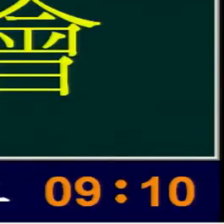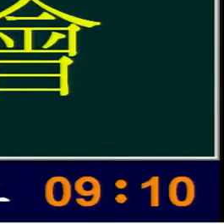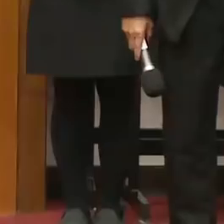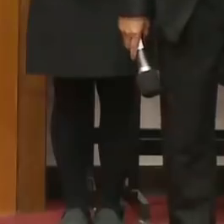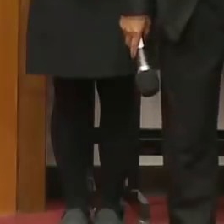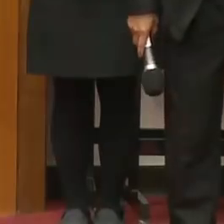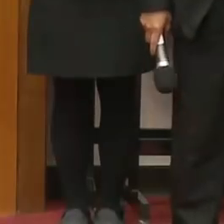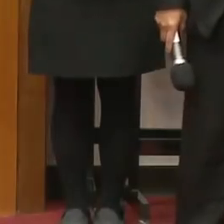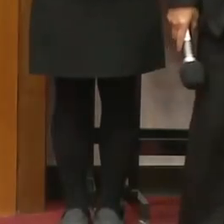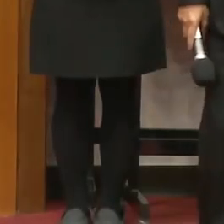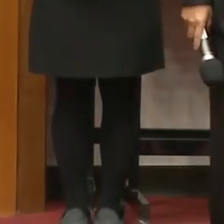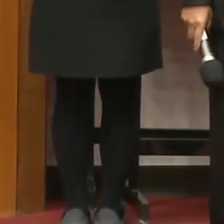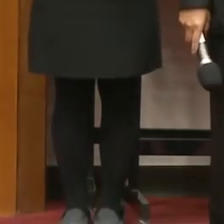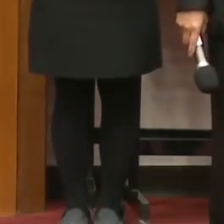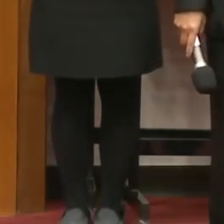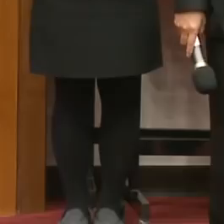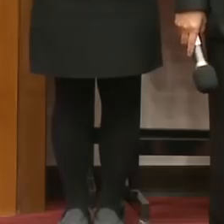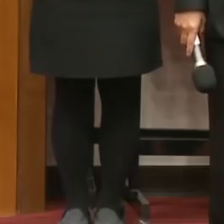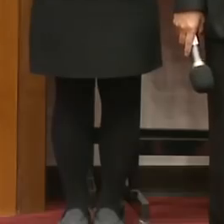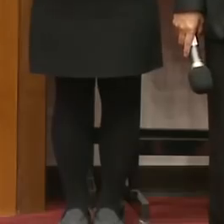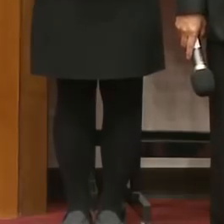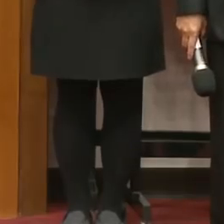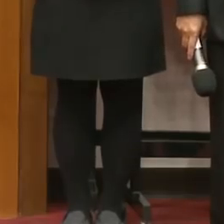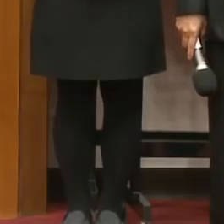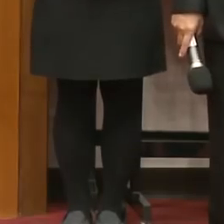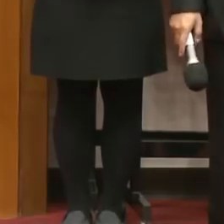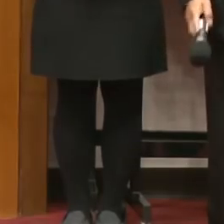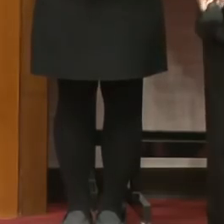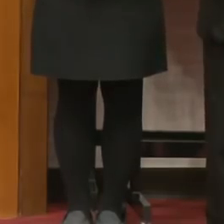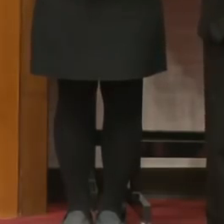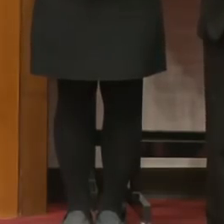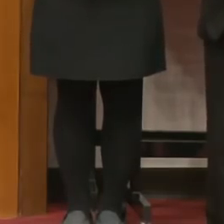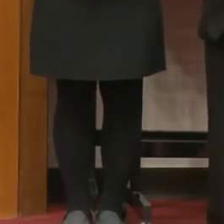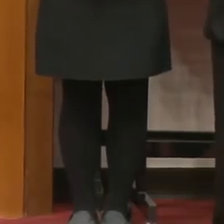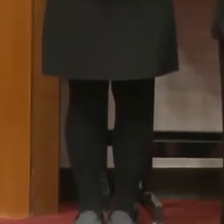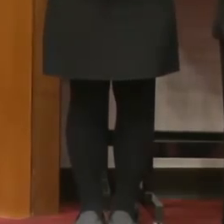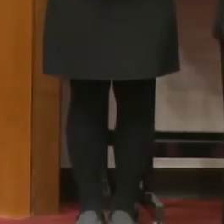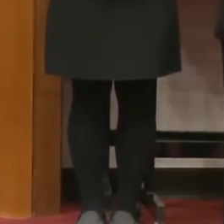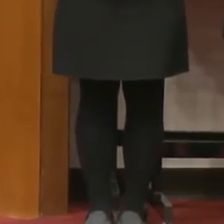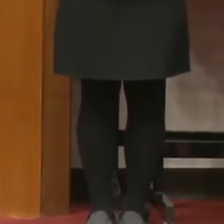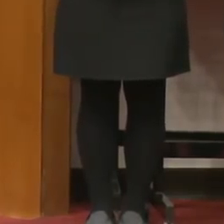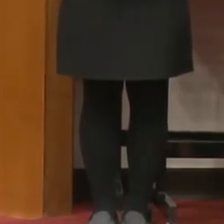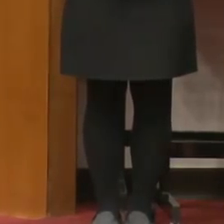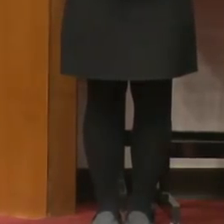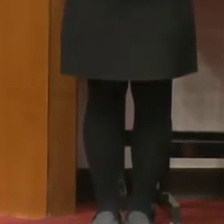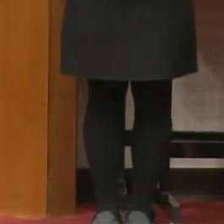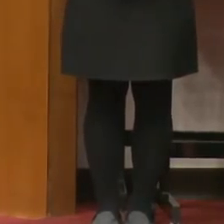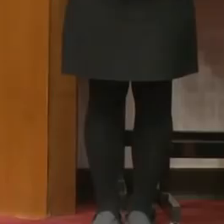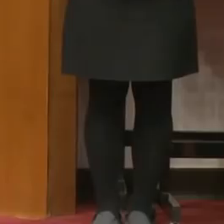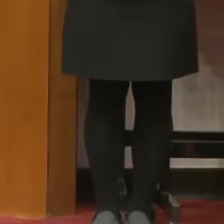高雄市议会第三届成立大会议员宣誓就职典